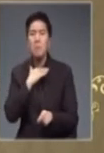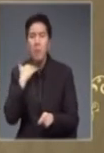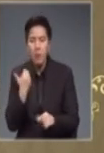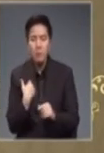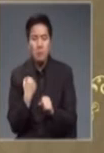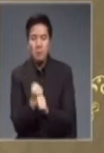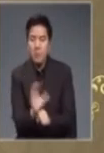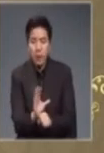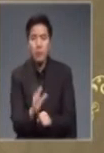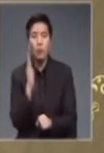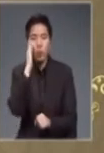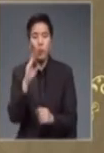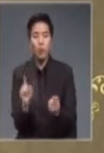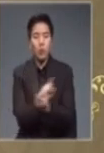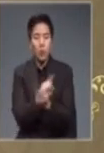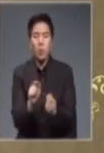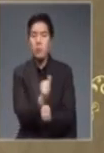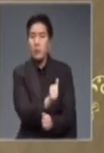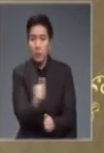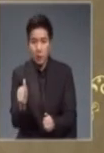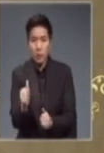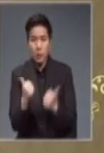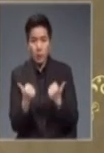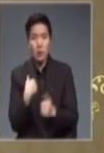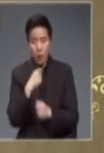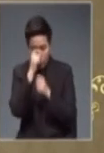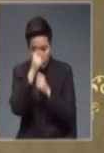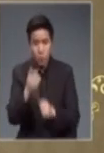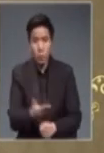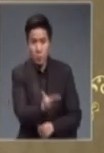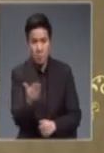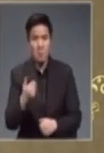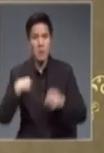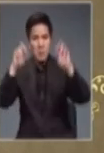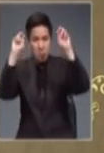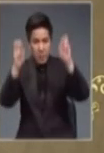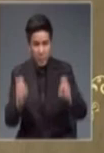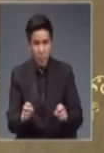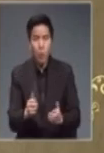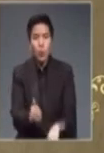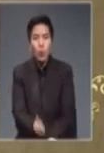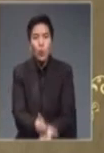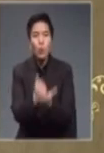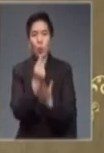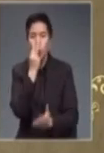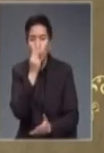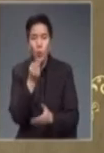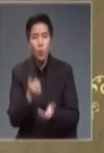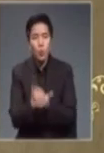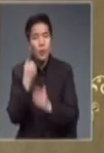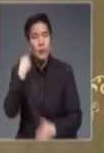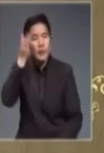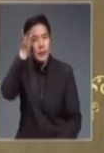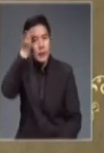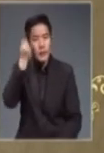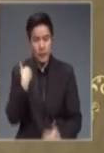ยากจนเพราะผู้มีน้อยนั้นลำบากนะครับวันนี้ก็อาจจะมีการให้คำสัญญาจากนักการเมืองที่ไม่ดีนะครับมาใช้โอกา